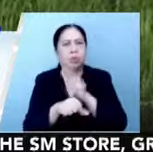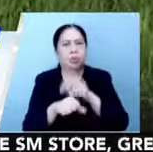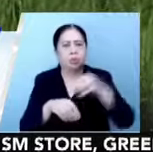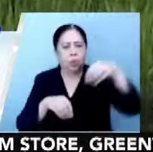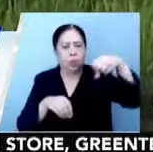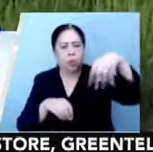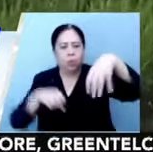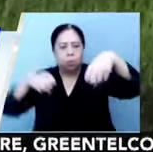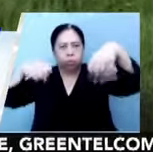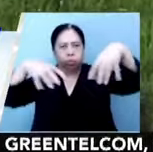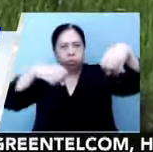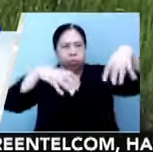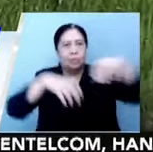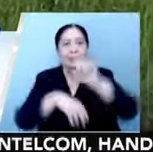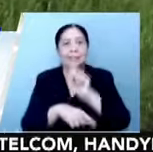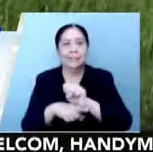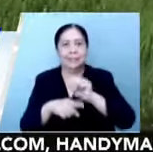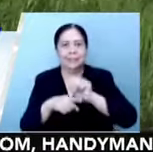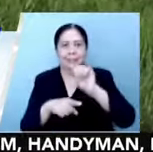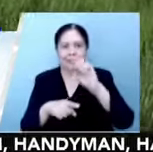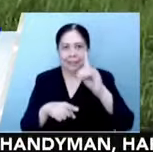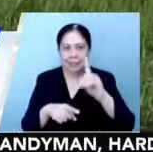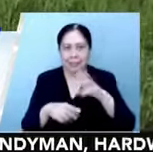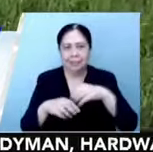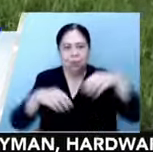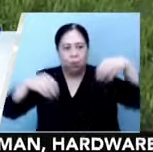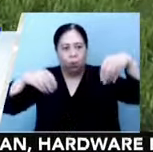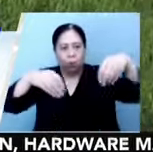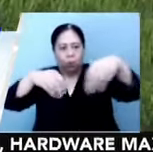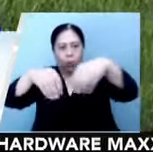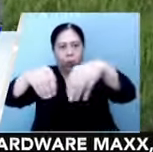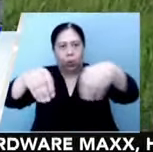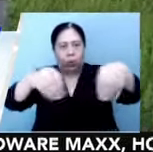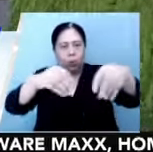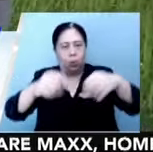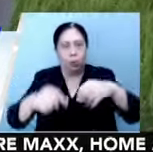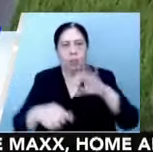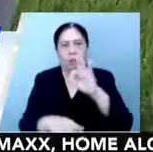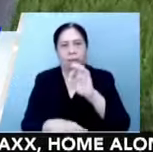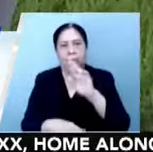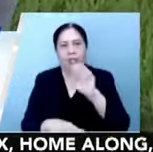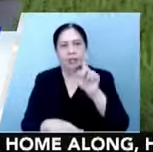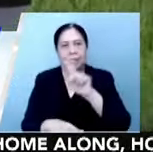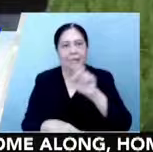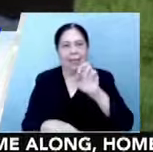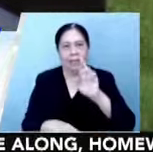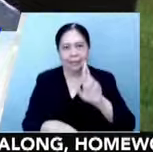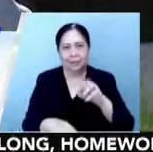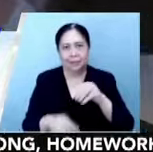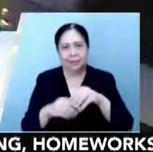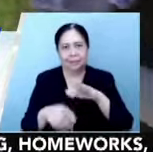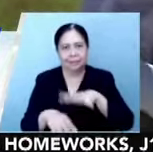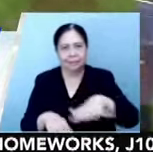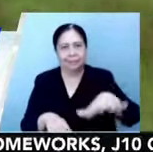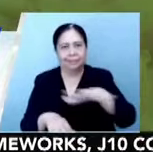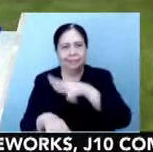ng seeds at sa pagsasaboy din ng fertilizer sa mga sakahan.